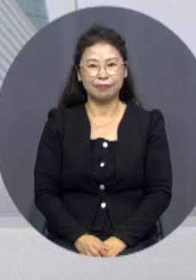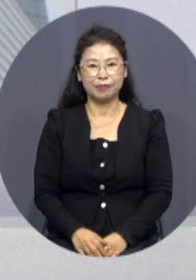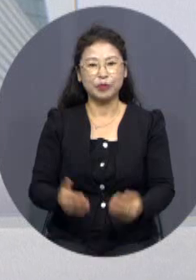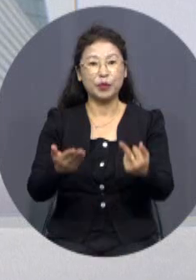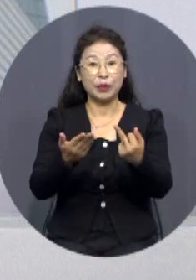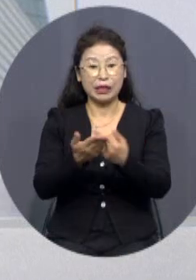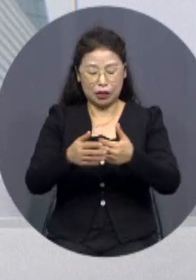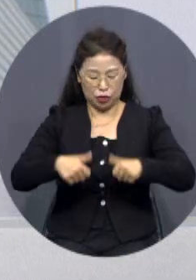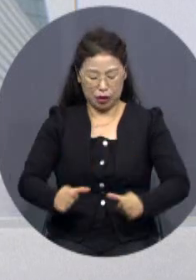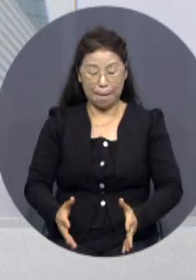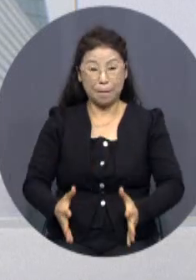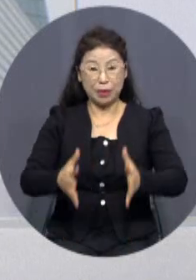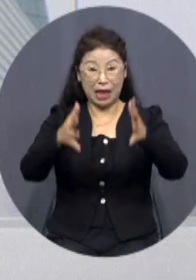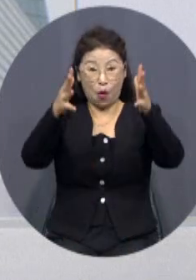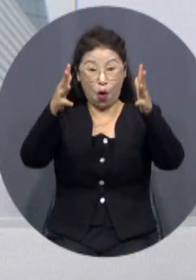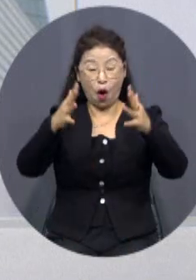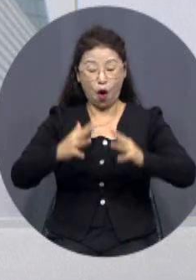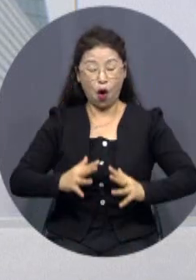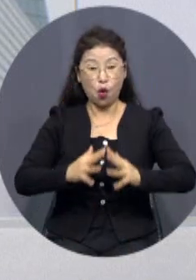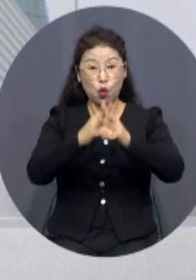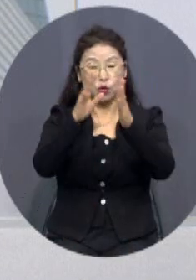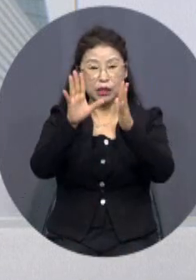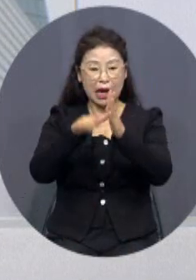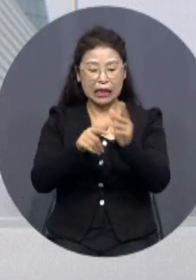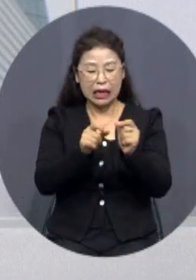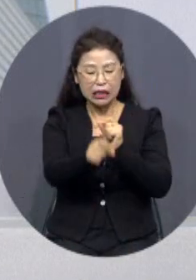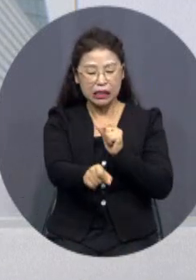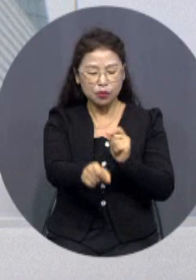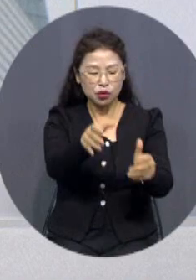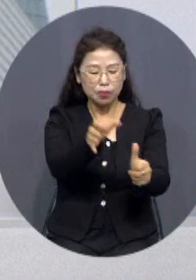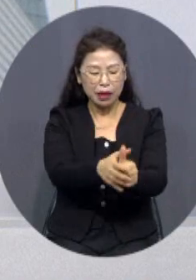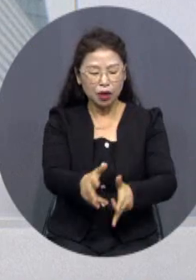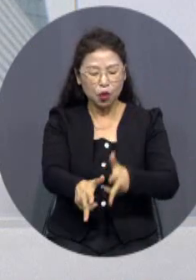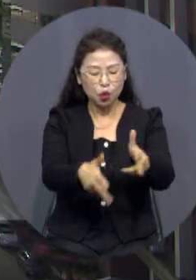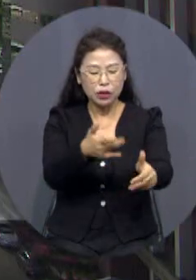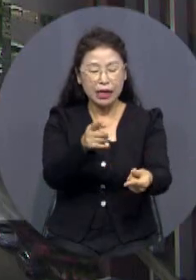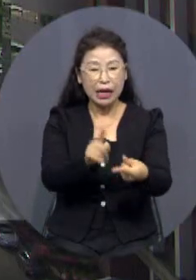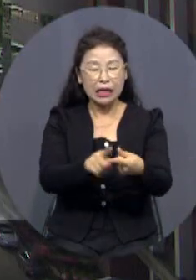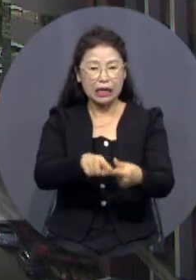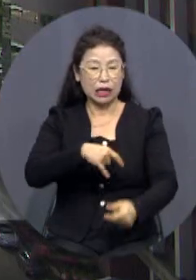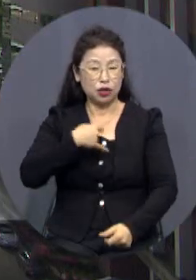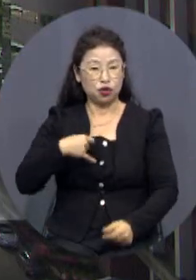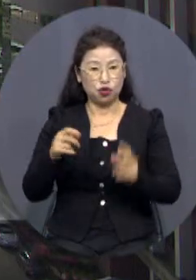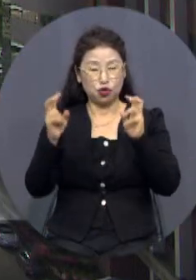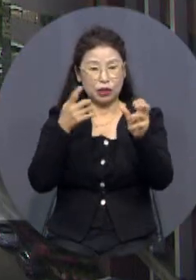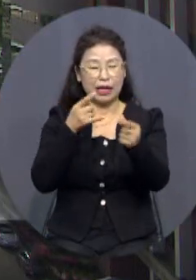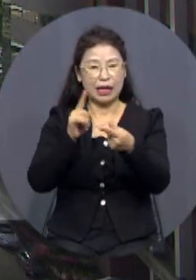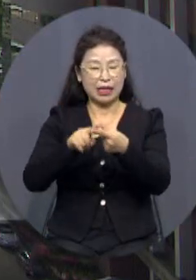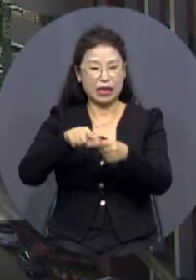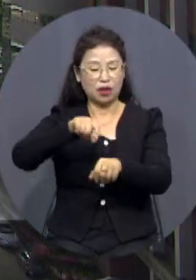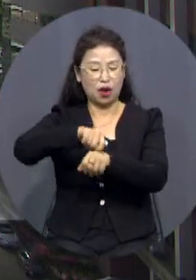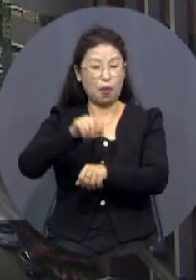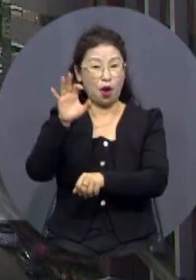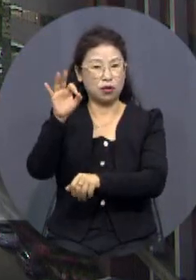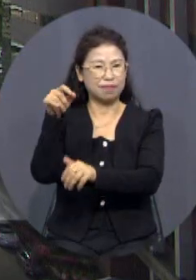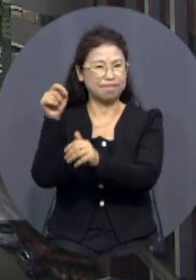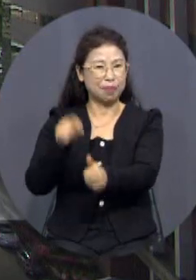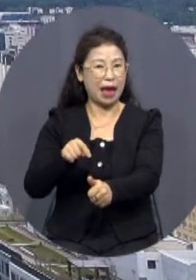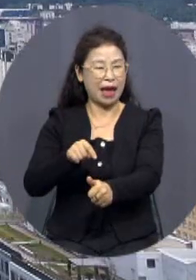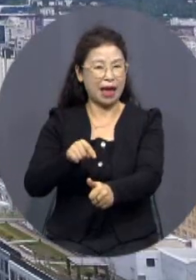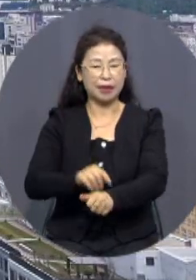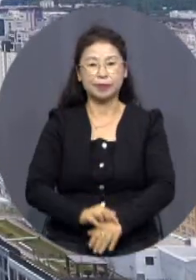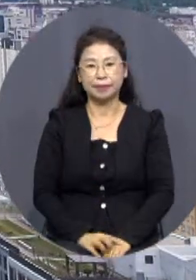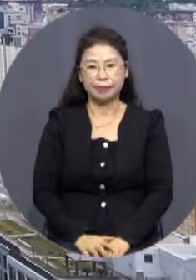제주 드림타워 공사 과정에서 하도급 업체에게 갑질한 중국 건설 업체에게이 수십억 원의 과징금이